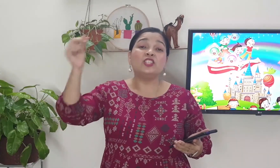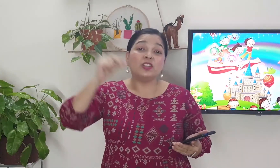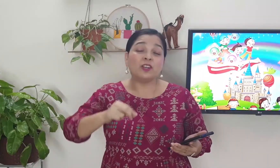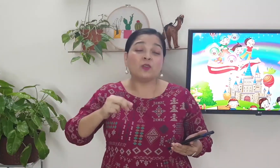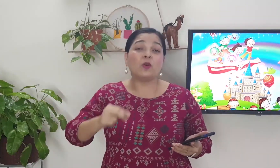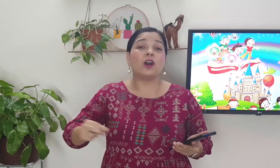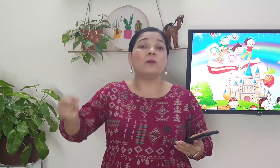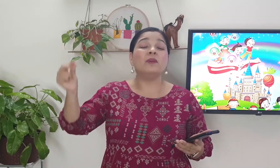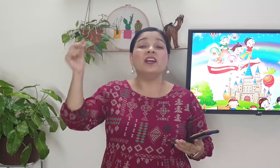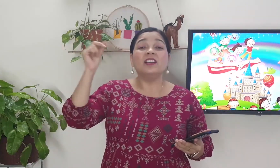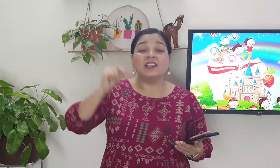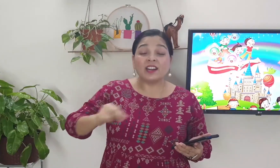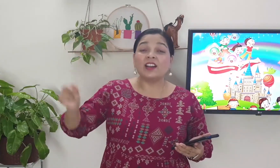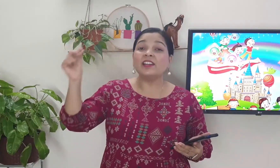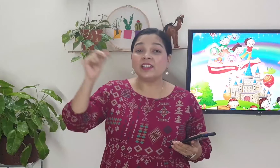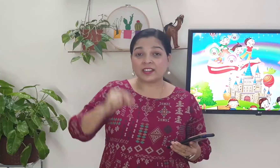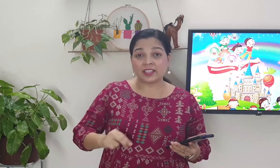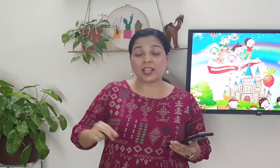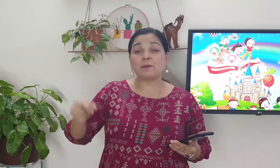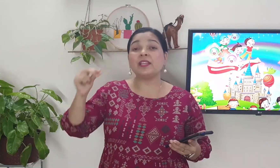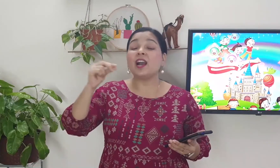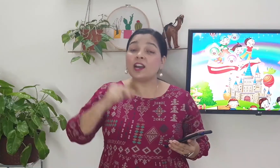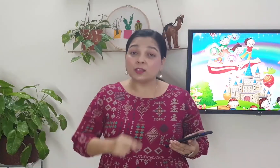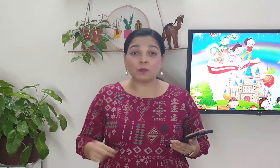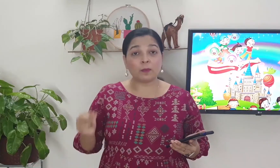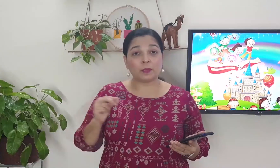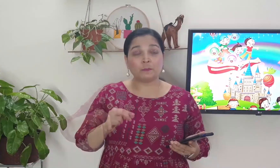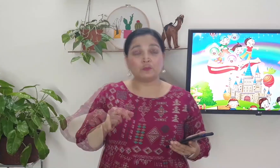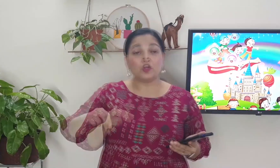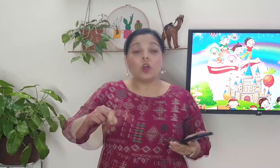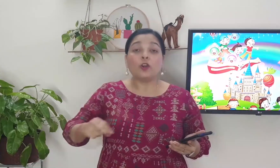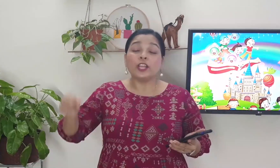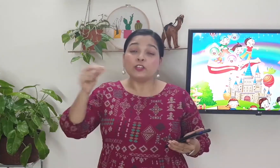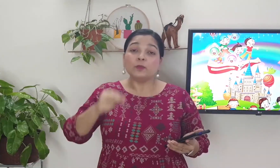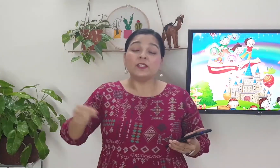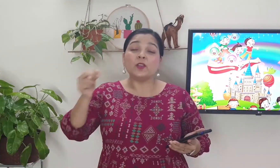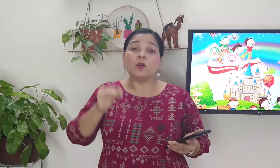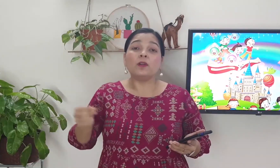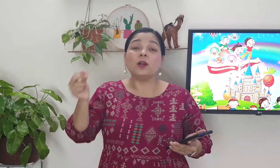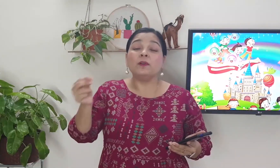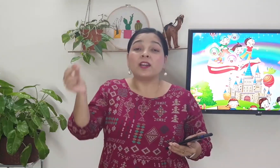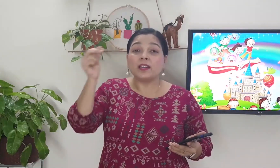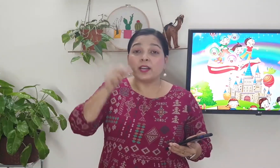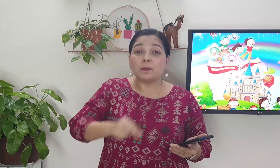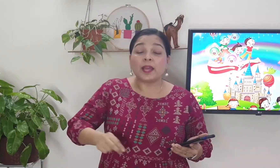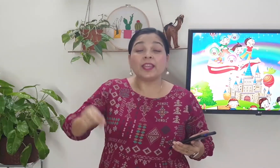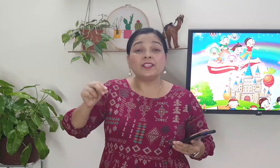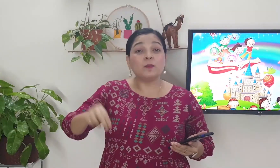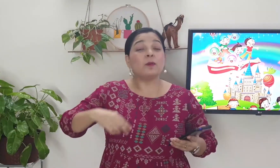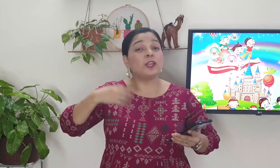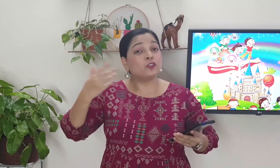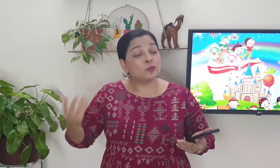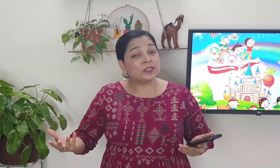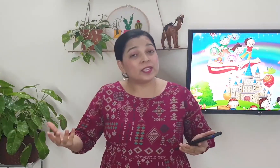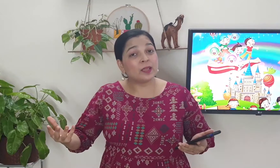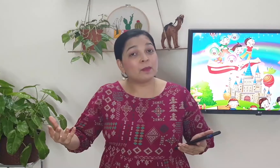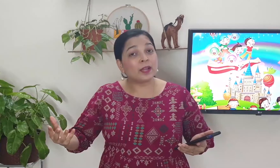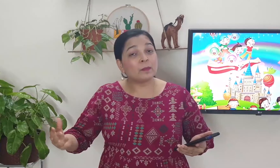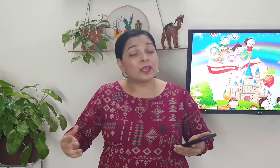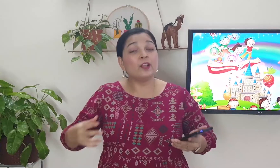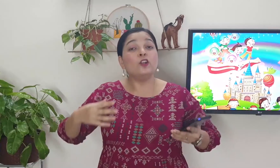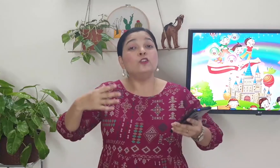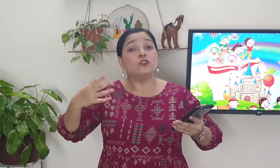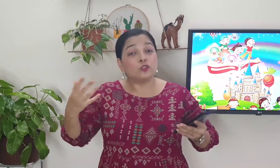म्हणून स्वीकारतो. आपण येशू मसीहाला स्वीकारतो जेव्हा आपण त्याच्याबद्दल ऐकतो.